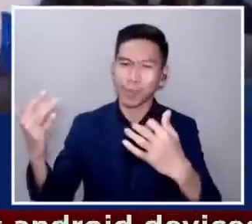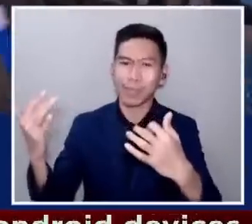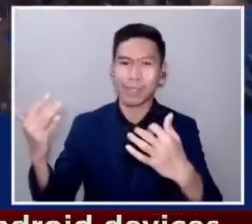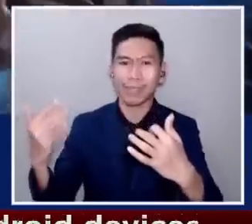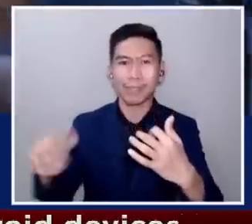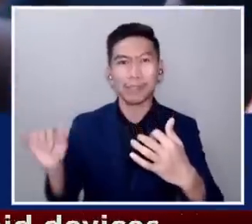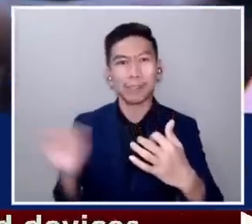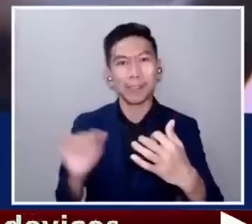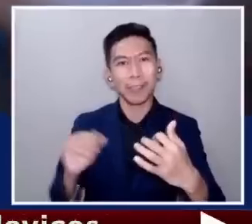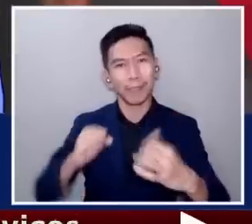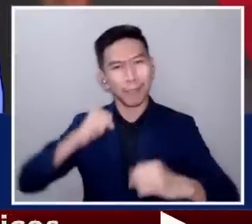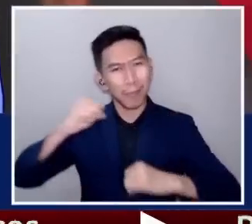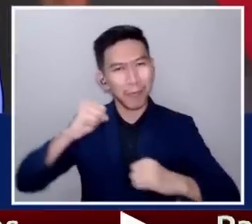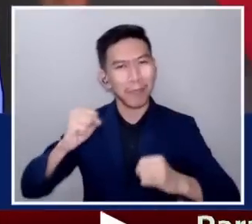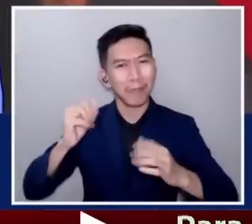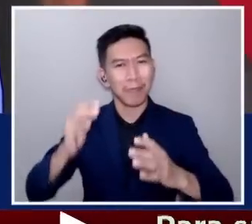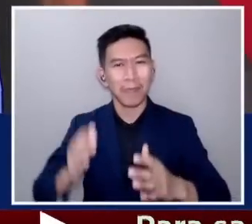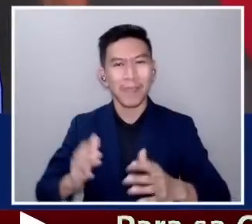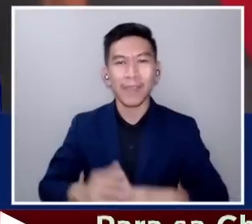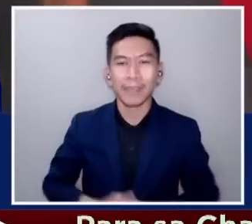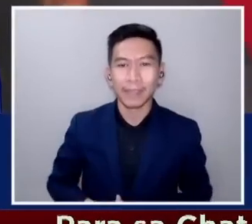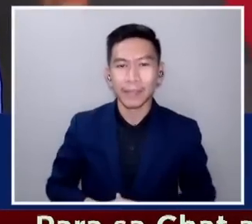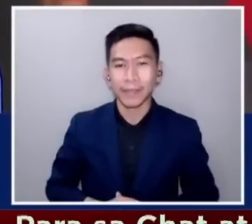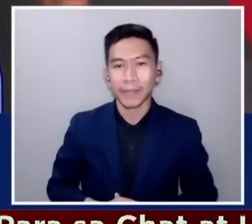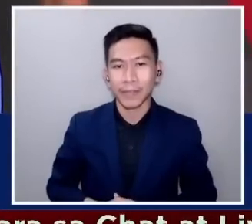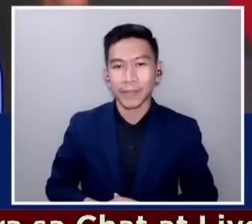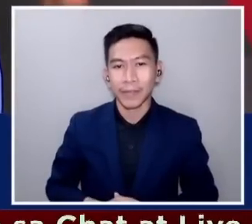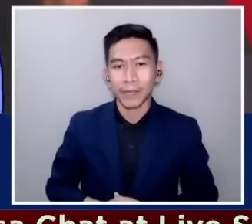venue. Alam niyo yung sa Tacloban na